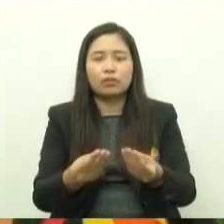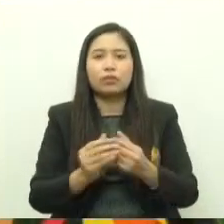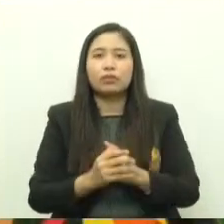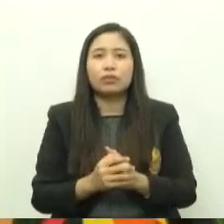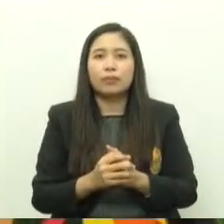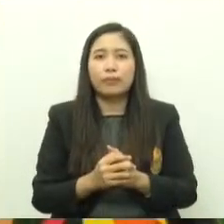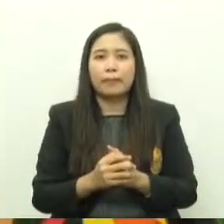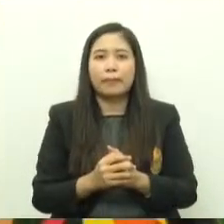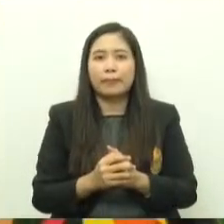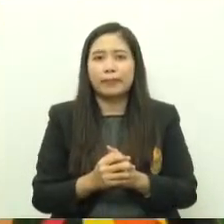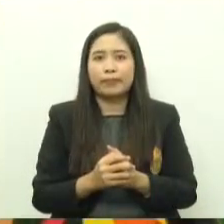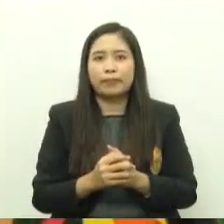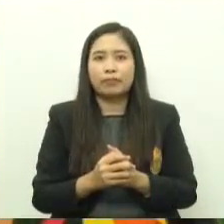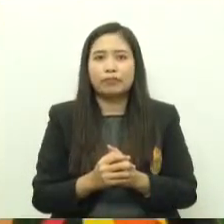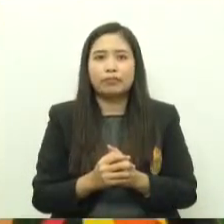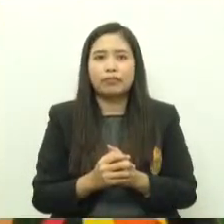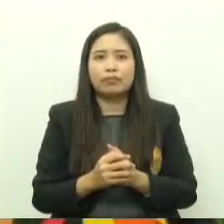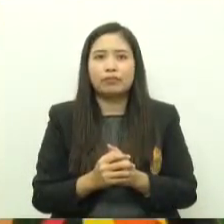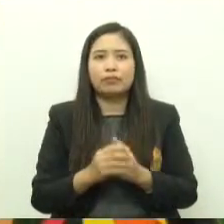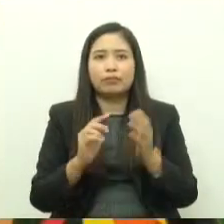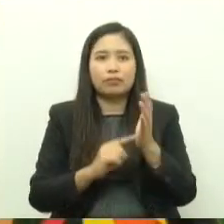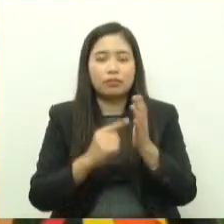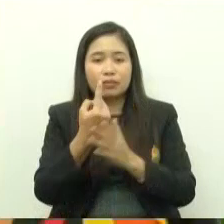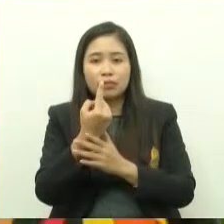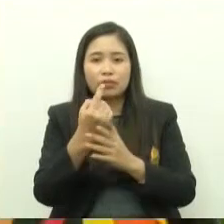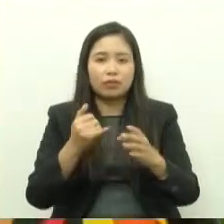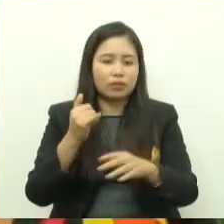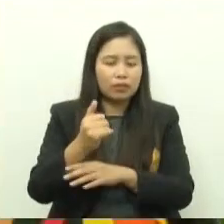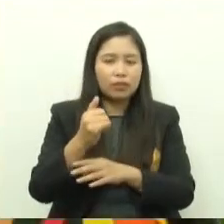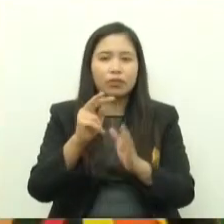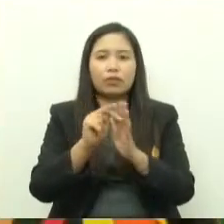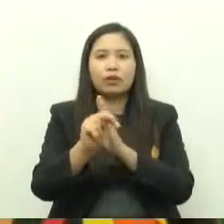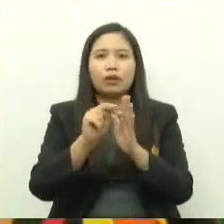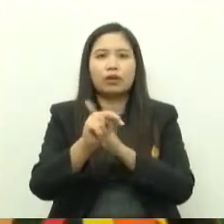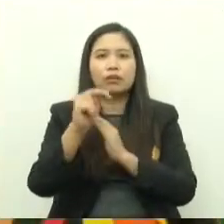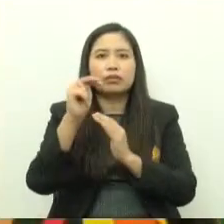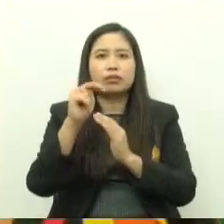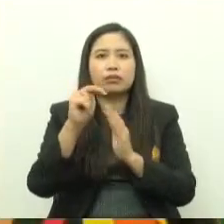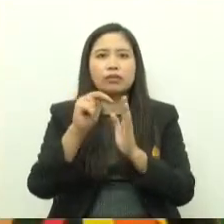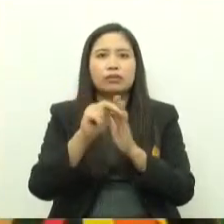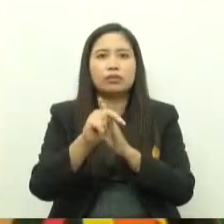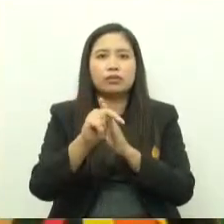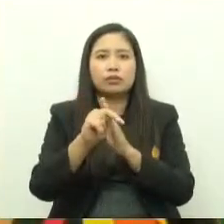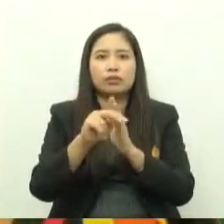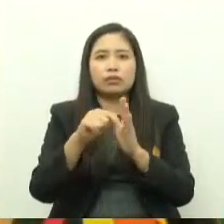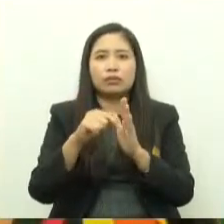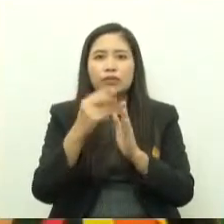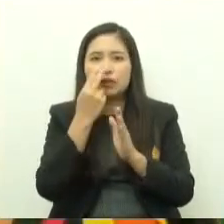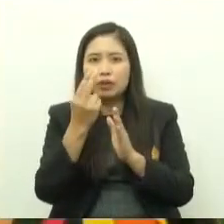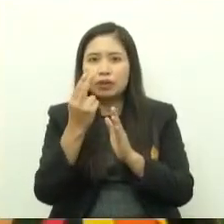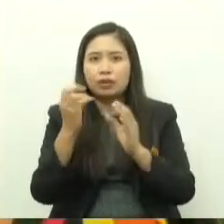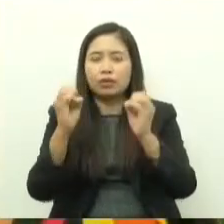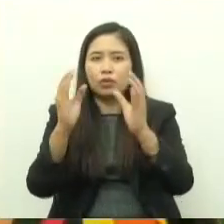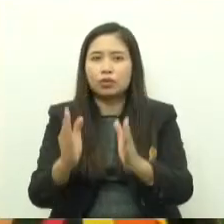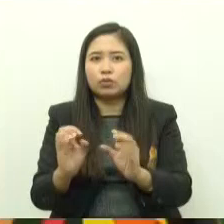คือทีแรกผมเพิ่งเข้าโรงเรียนมาแล้วหลังจากนั้นผมไปเห็นครูคุณครู